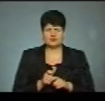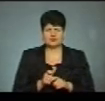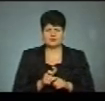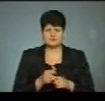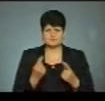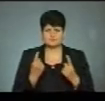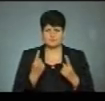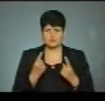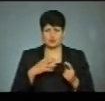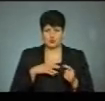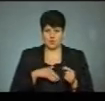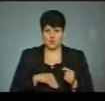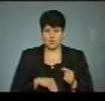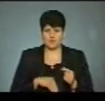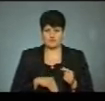потужний такий духовний